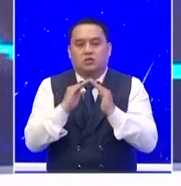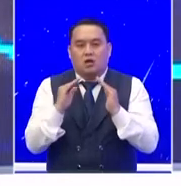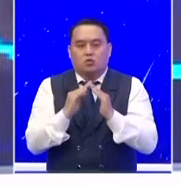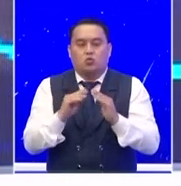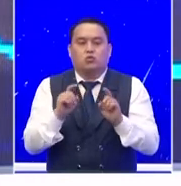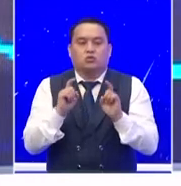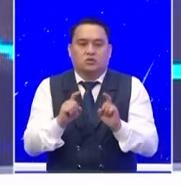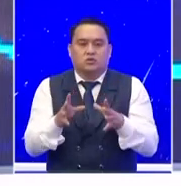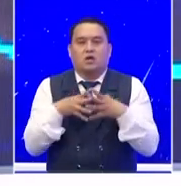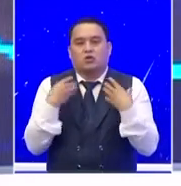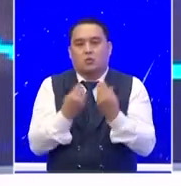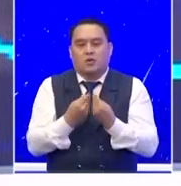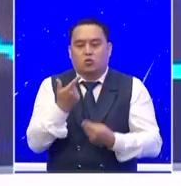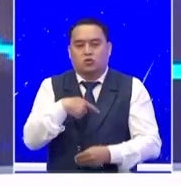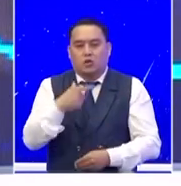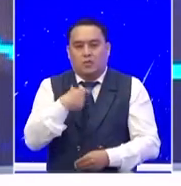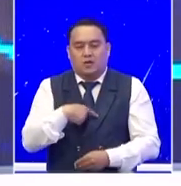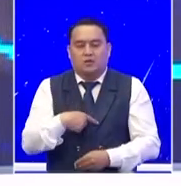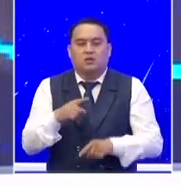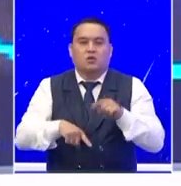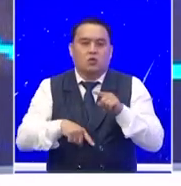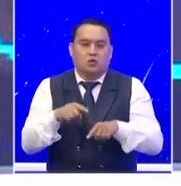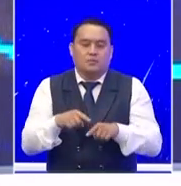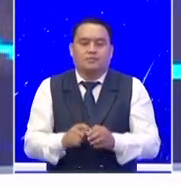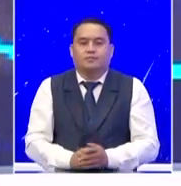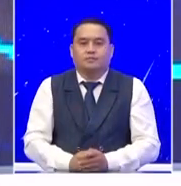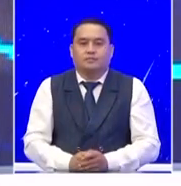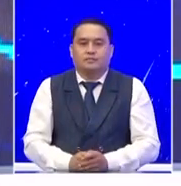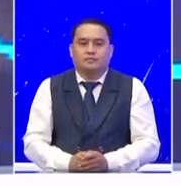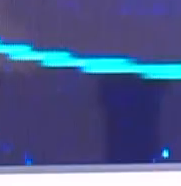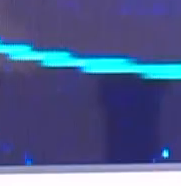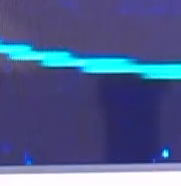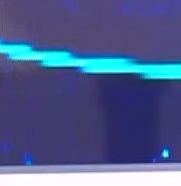мусульманин должен встретить у себя дома в кругу родных за чтением молитв.